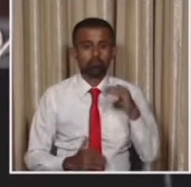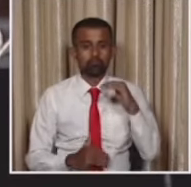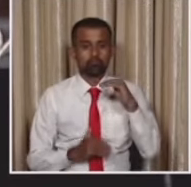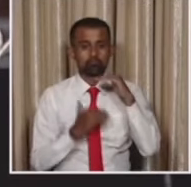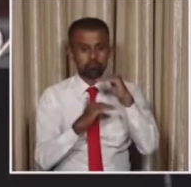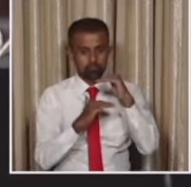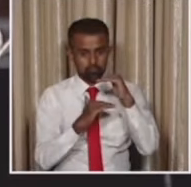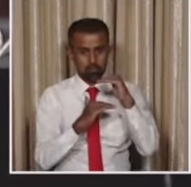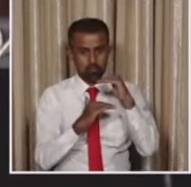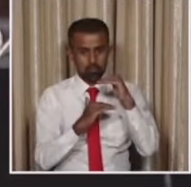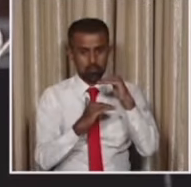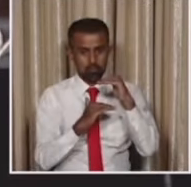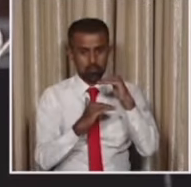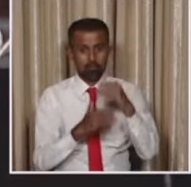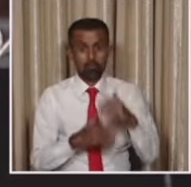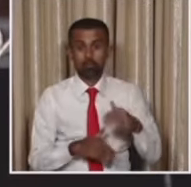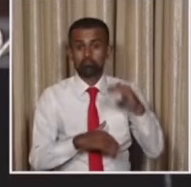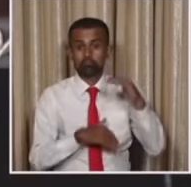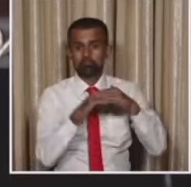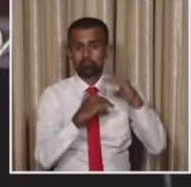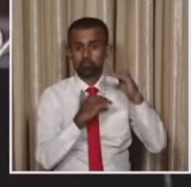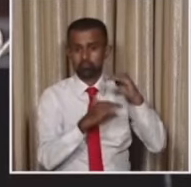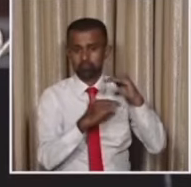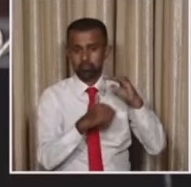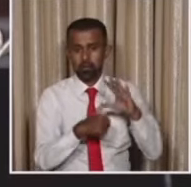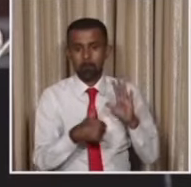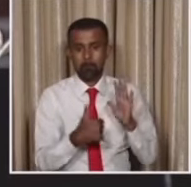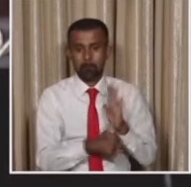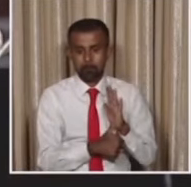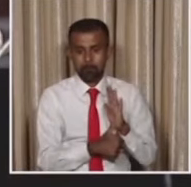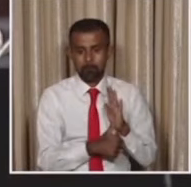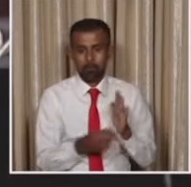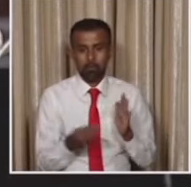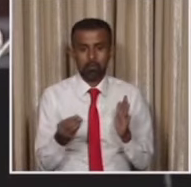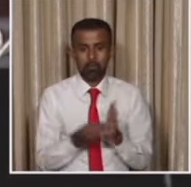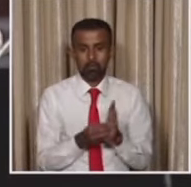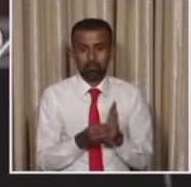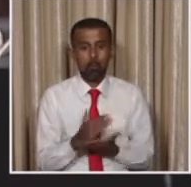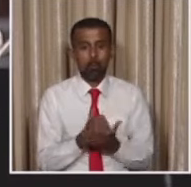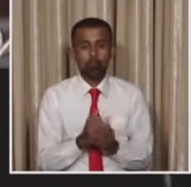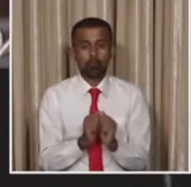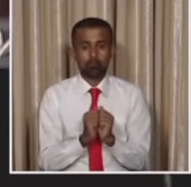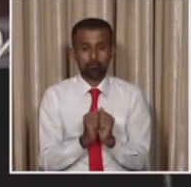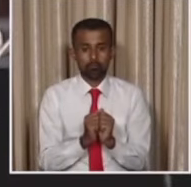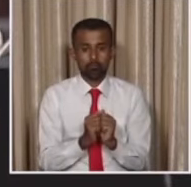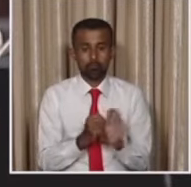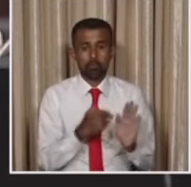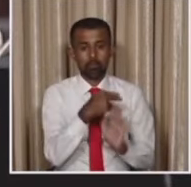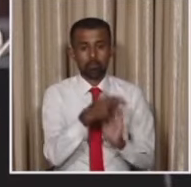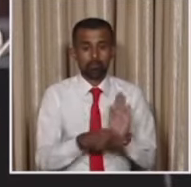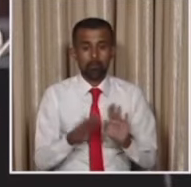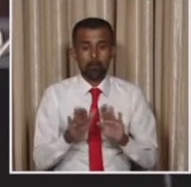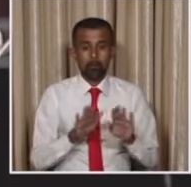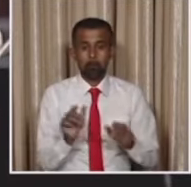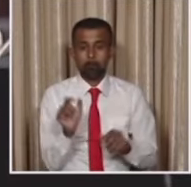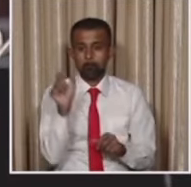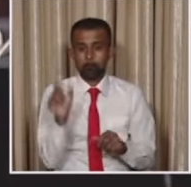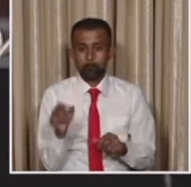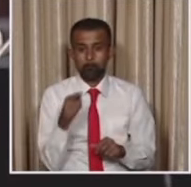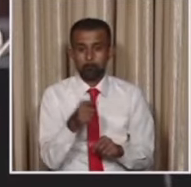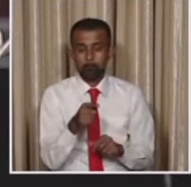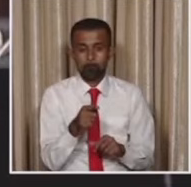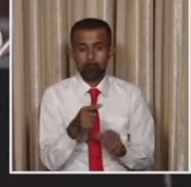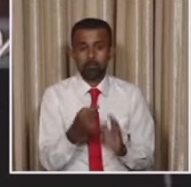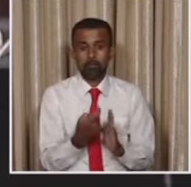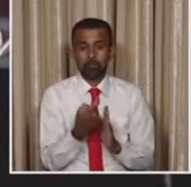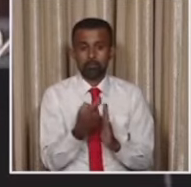අපි ඇති කරගන්න ඕනේ. එහෙම උපරිම සීමාව පනතෙම සඳහන් කරලා තිබුණොත් අපේ ජාතික පද්ධිත මෙහෙයුම්කරුට ඒ